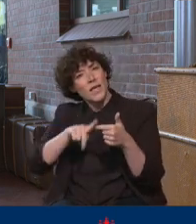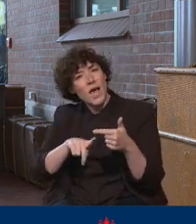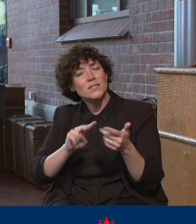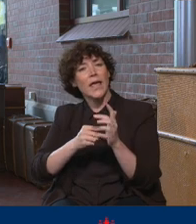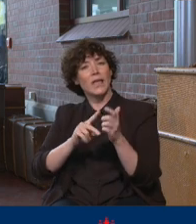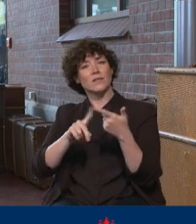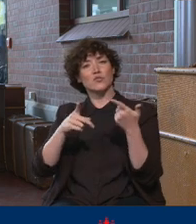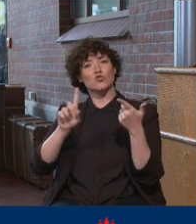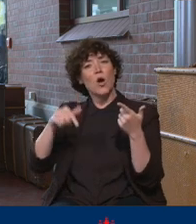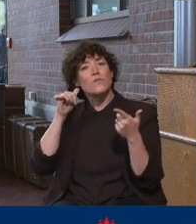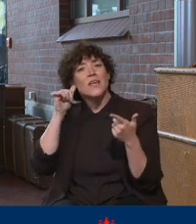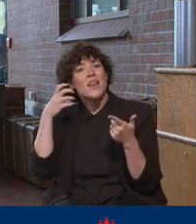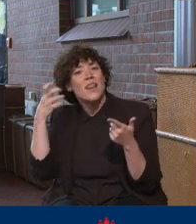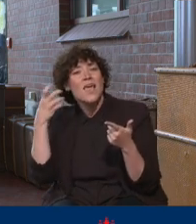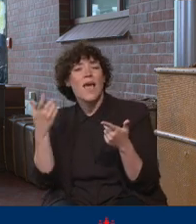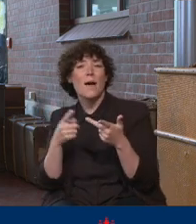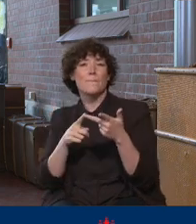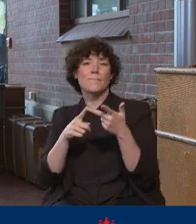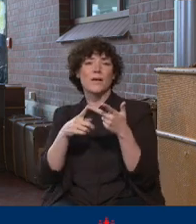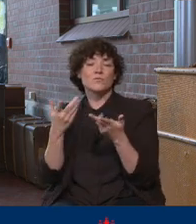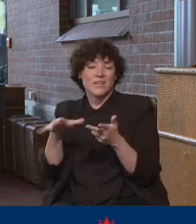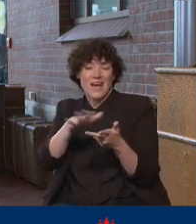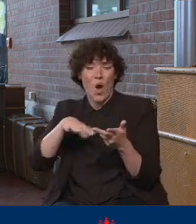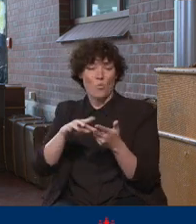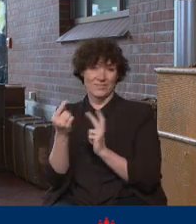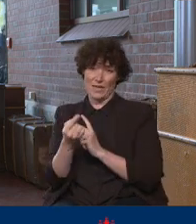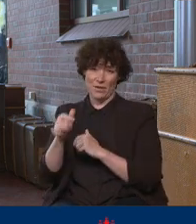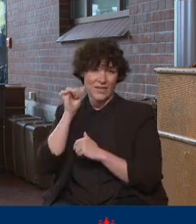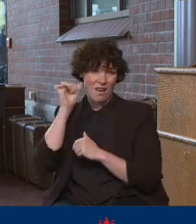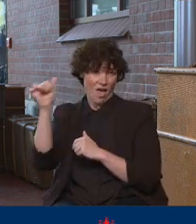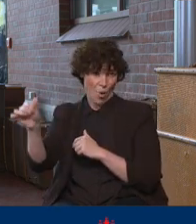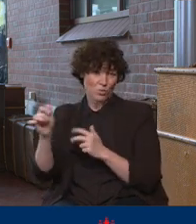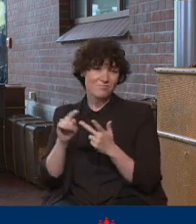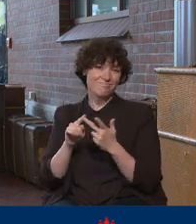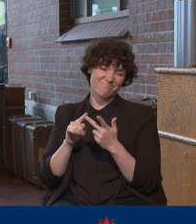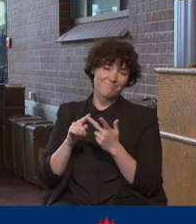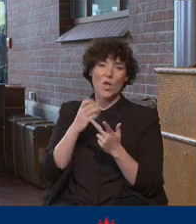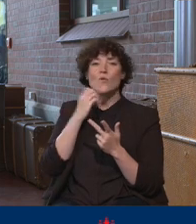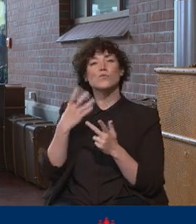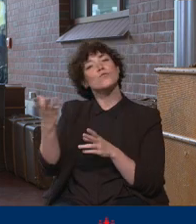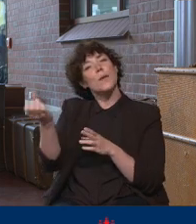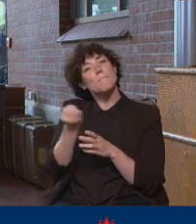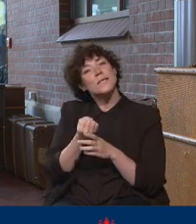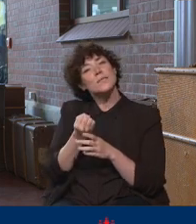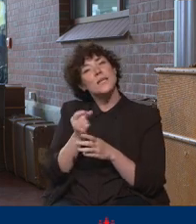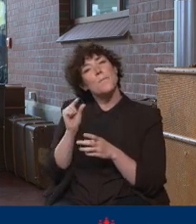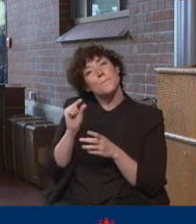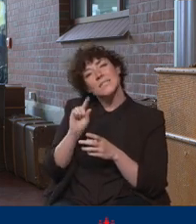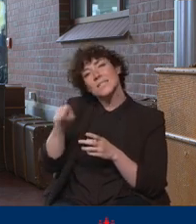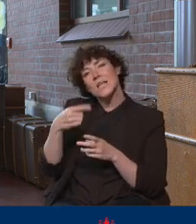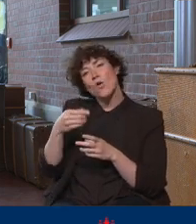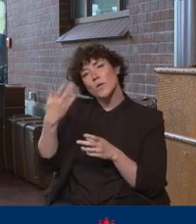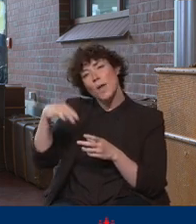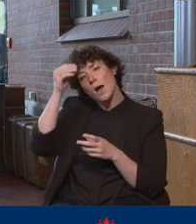sozusagen lauten raum und wir wollen sie damit nehmen wir wollen sie heute auch ein bisschen schlau